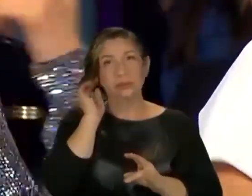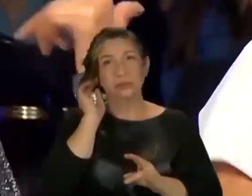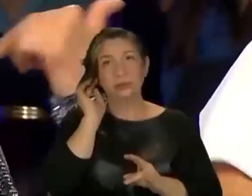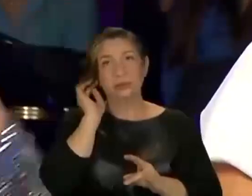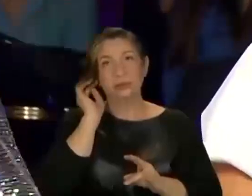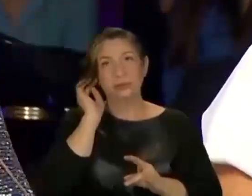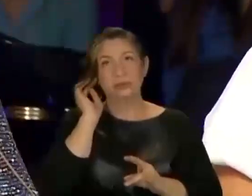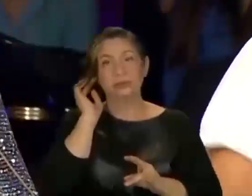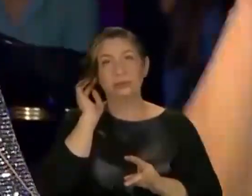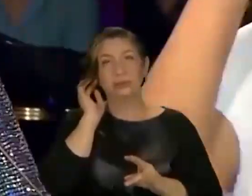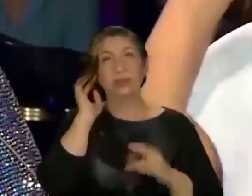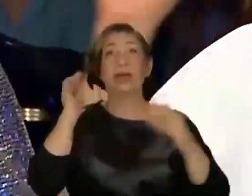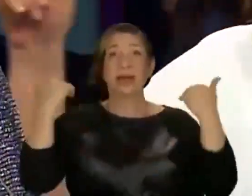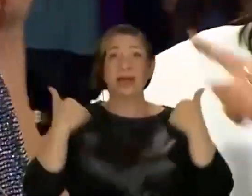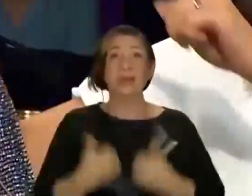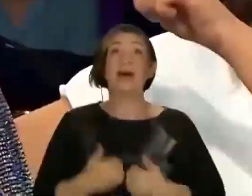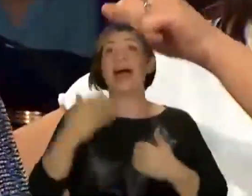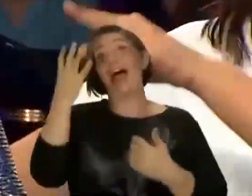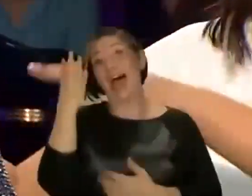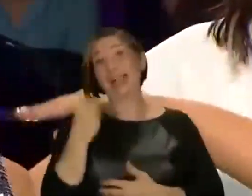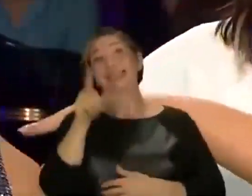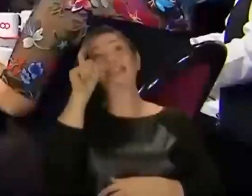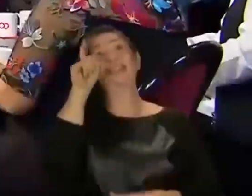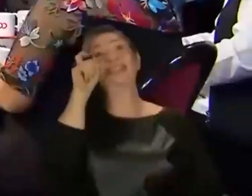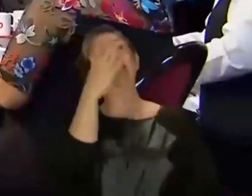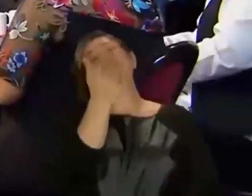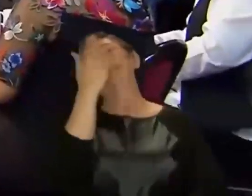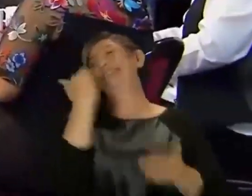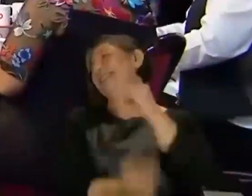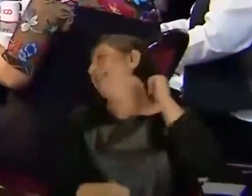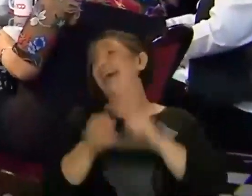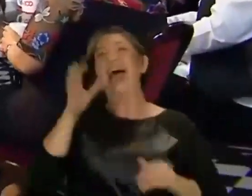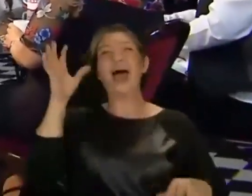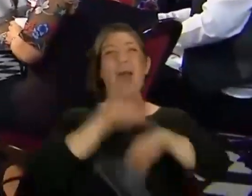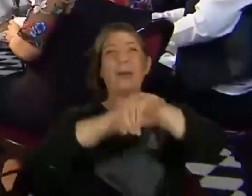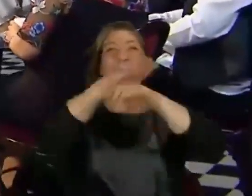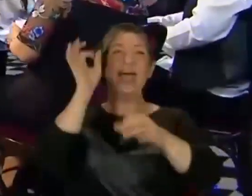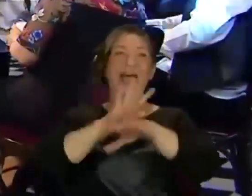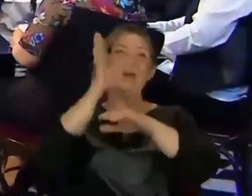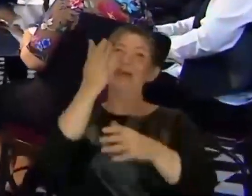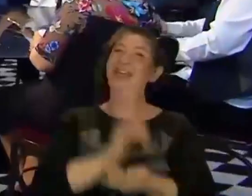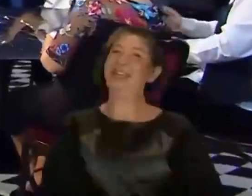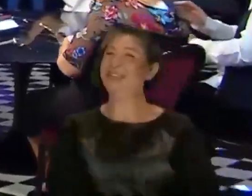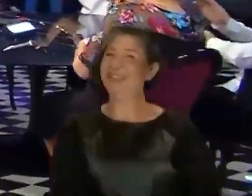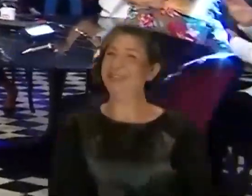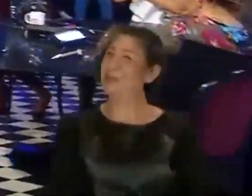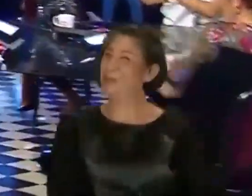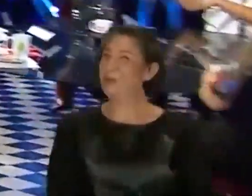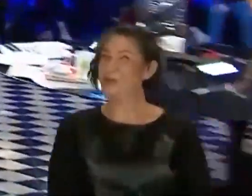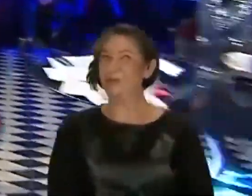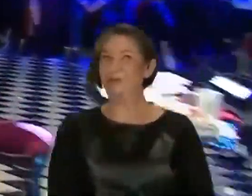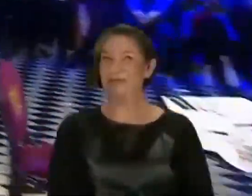Yani anladım. Mal bak, olmak istemiyoruz. O kadar zekisin. Bak. Bak. Hadi be.